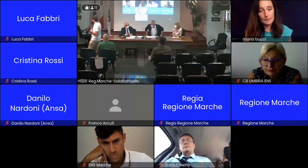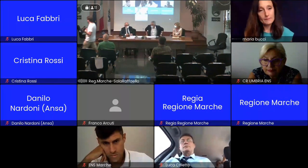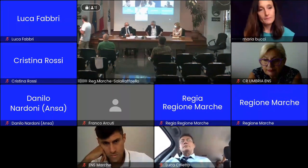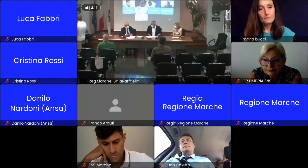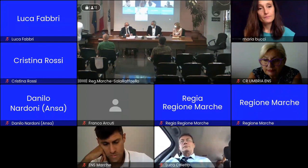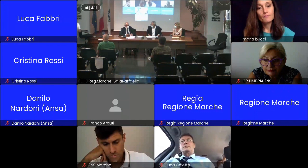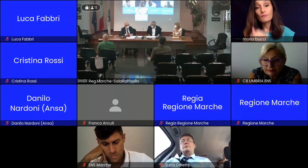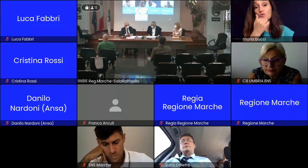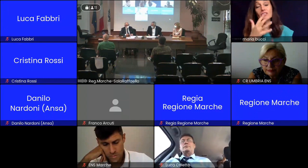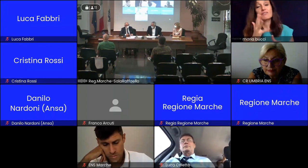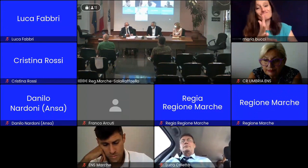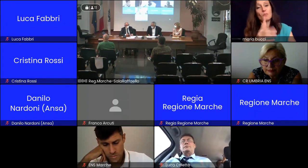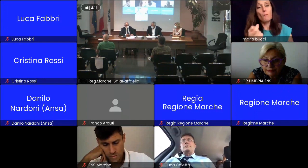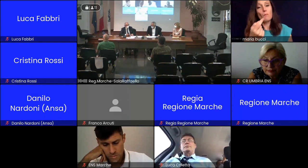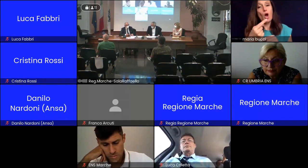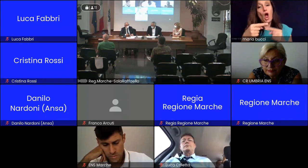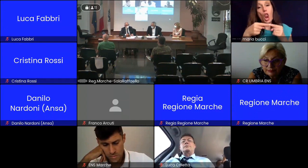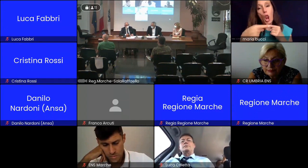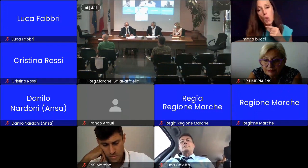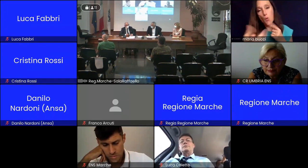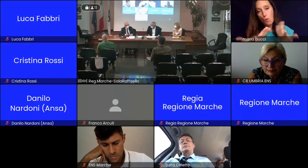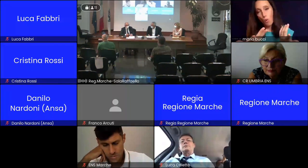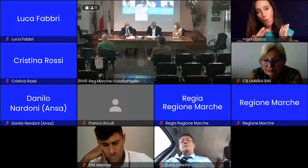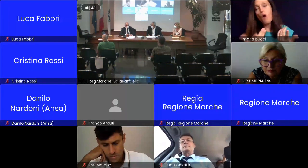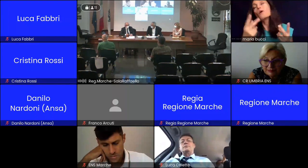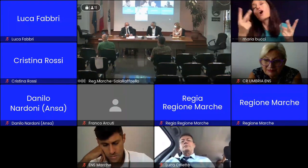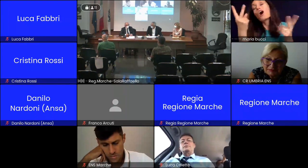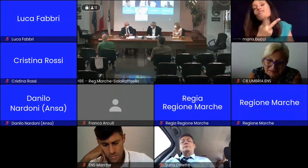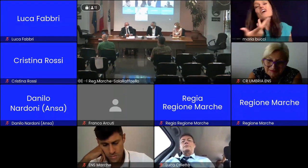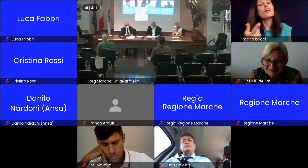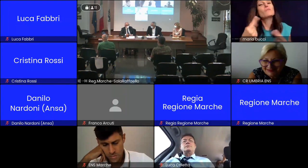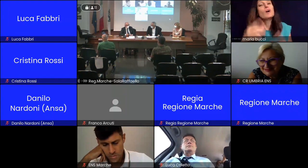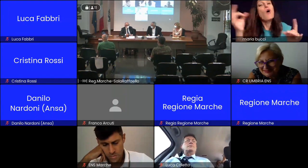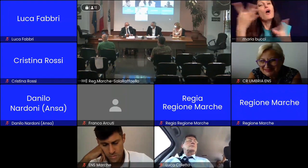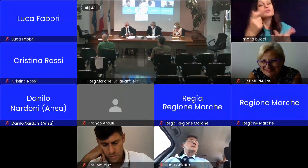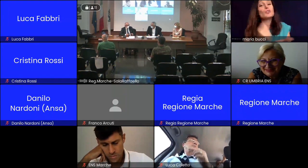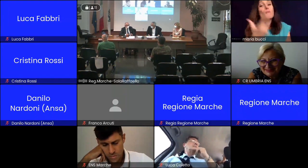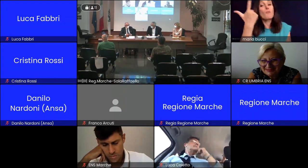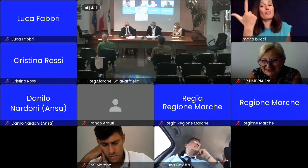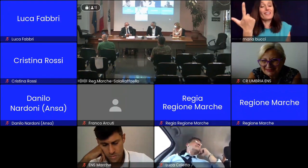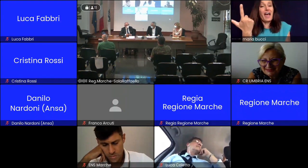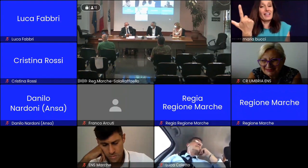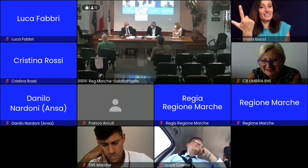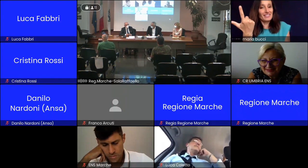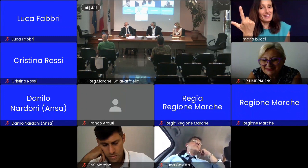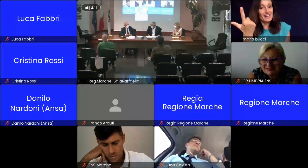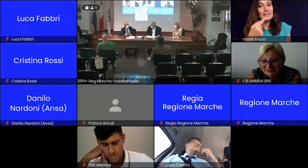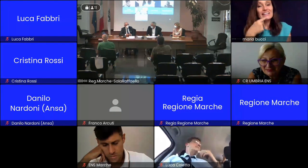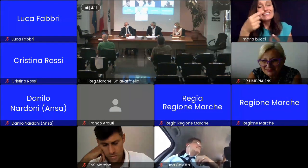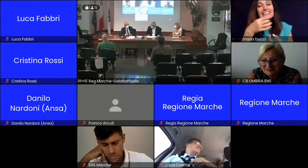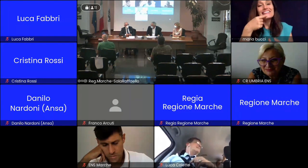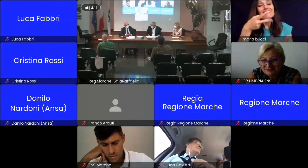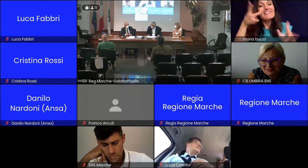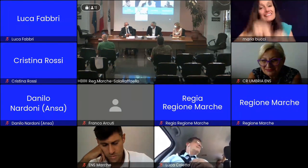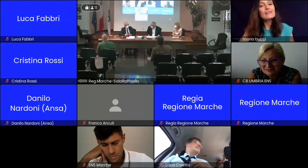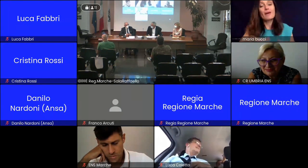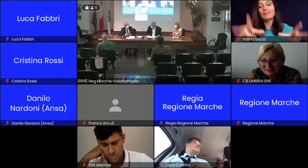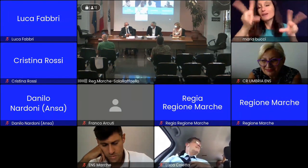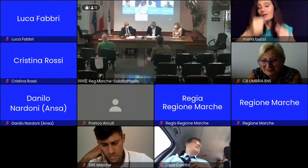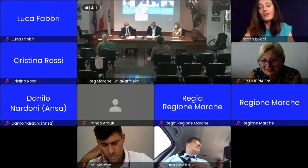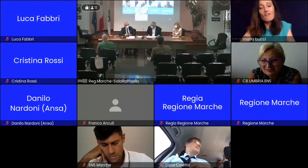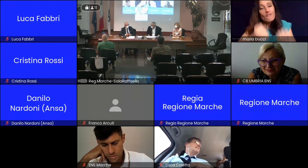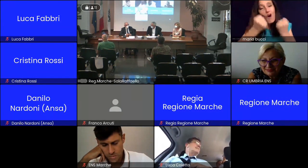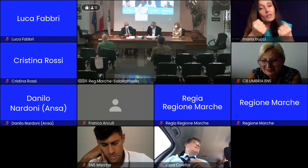una importante occasione questa per sottolineare come tutti noi abbiamo il diritto, soprattutto chi ha responsabilità di governo,